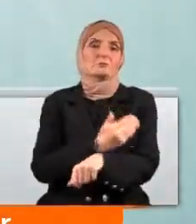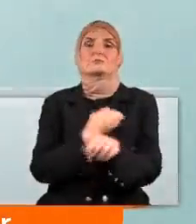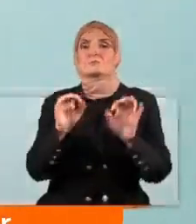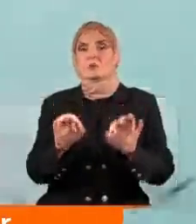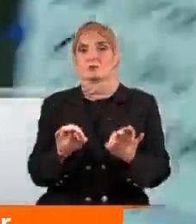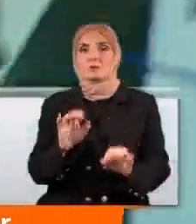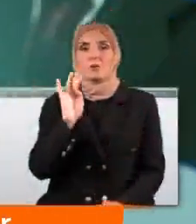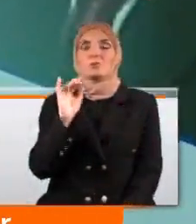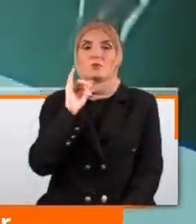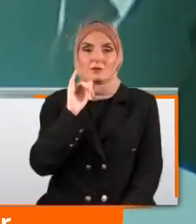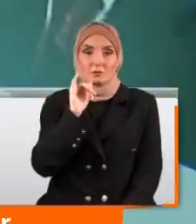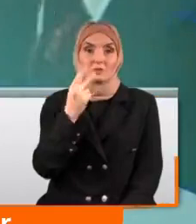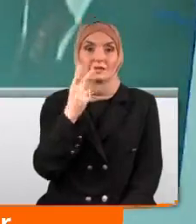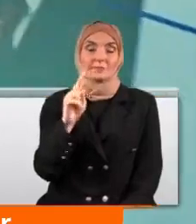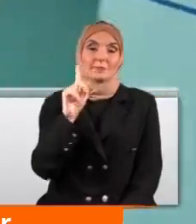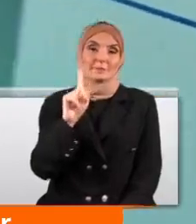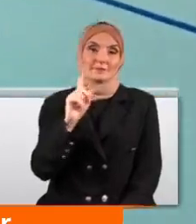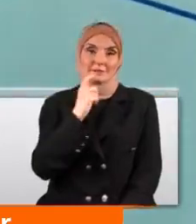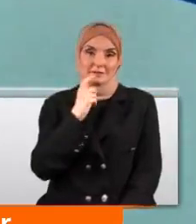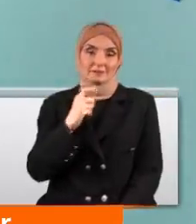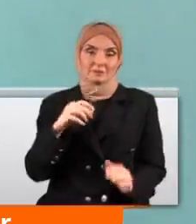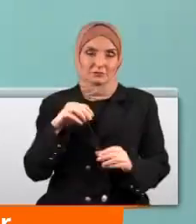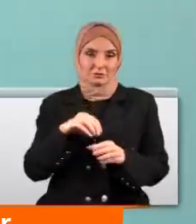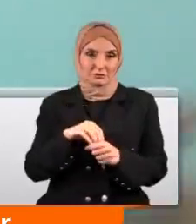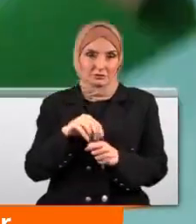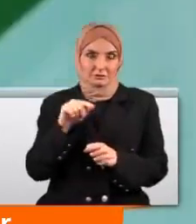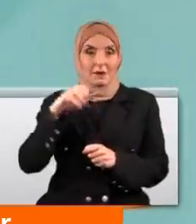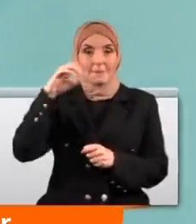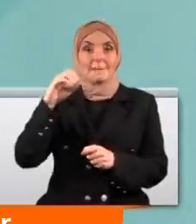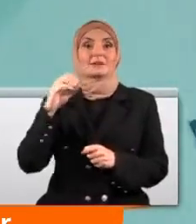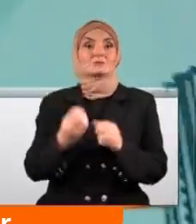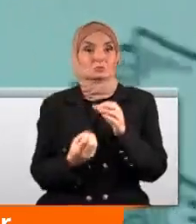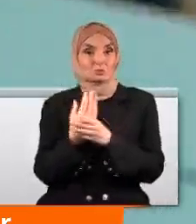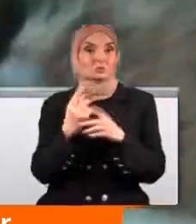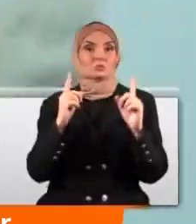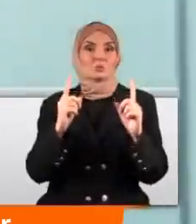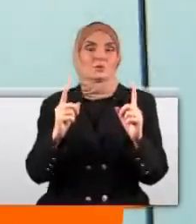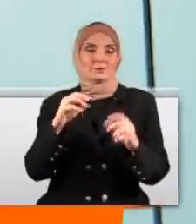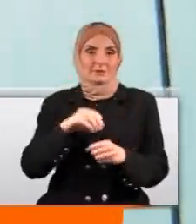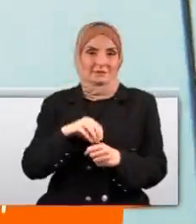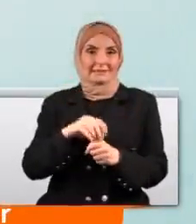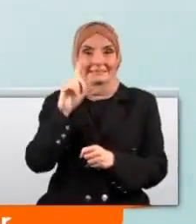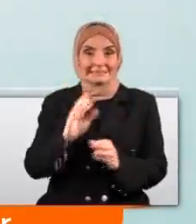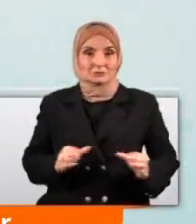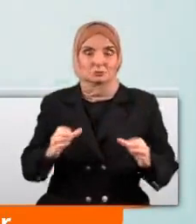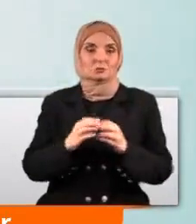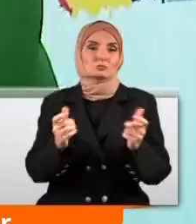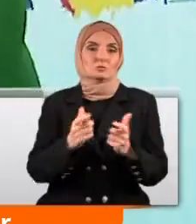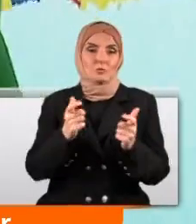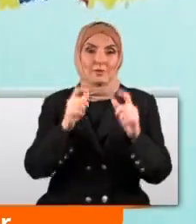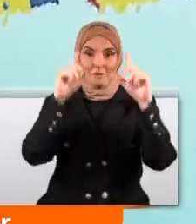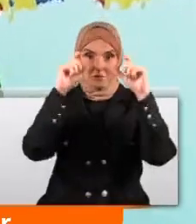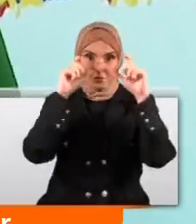14 Ağustos 2001 yılında AK Parti kurulduğu dönemde partinin yaptığı ilk grup toplantısının fotoğrafı